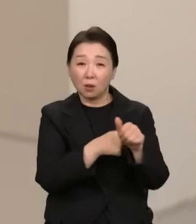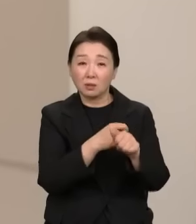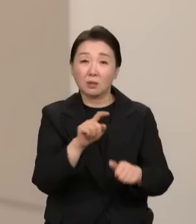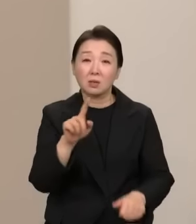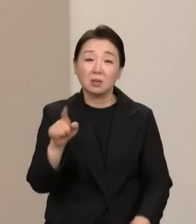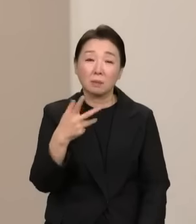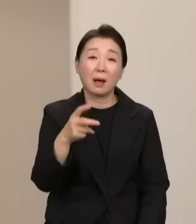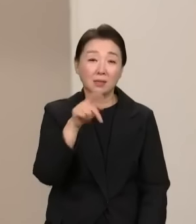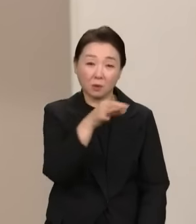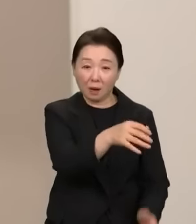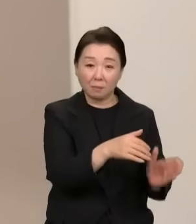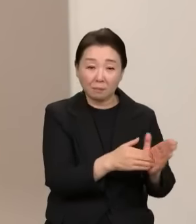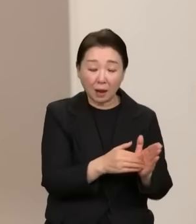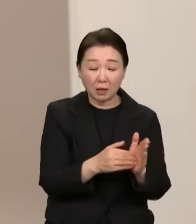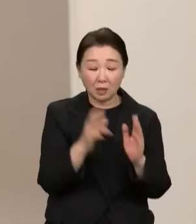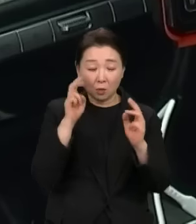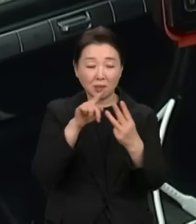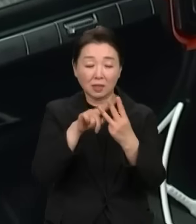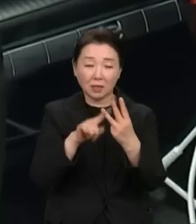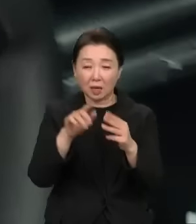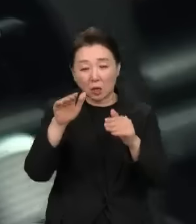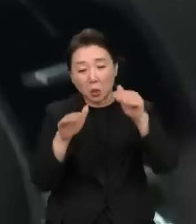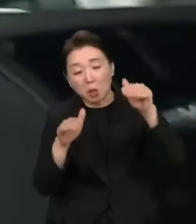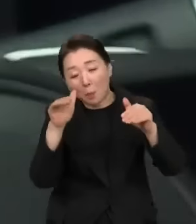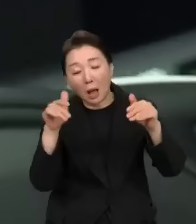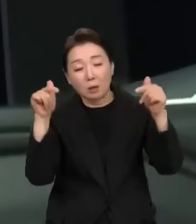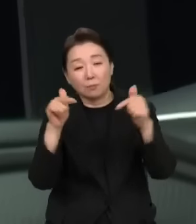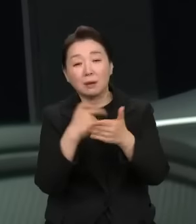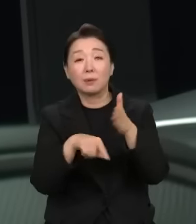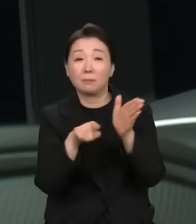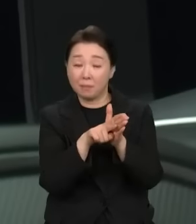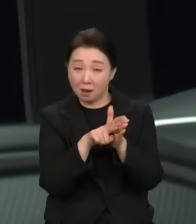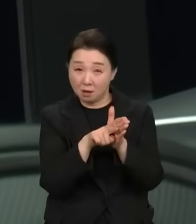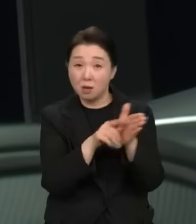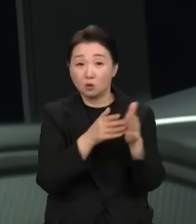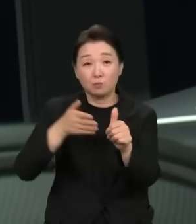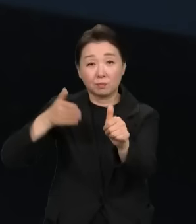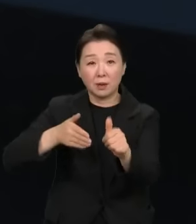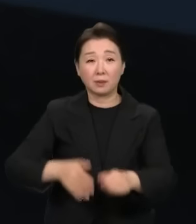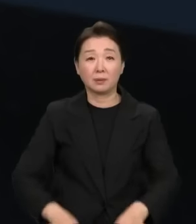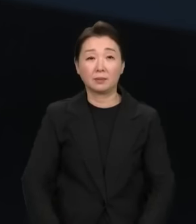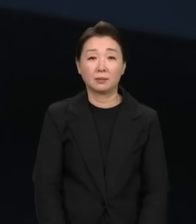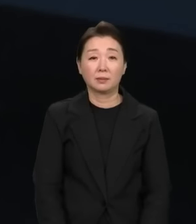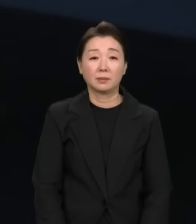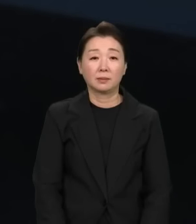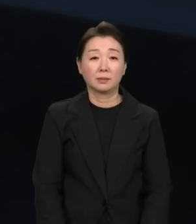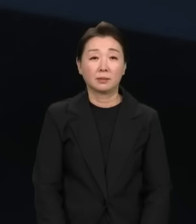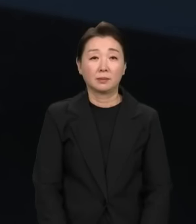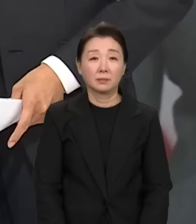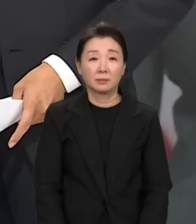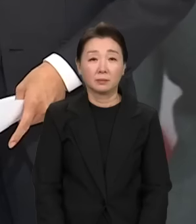3개 회사에 격차를 개선할 방안을 마련하라고 권고했습니다. JTBC 김도훈입니다.